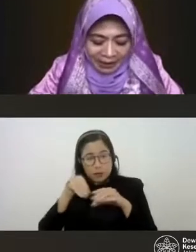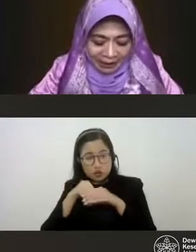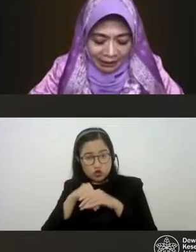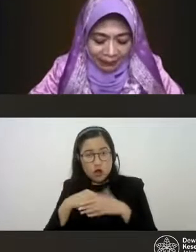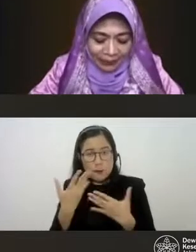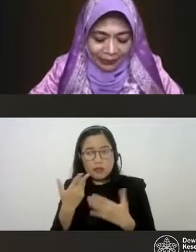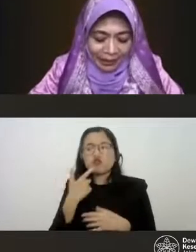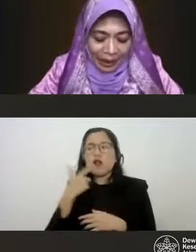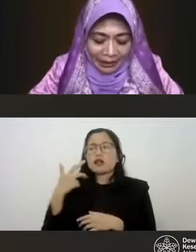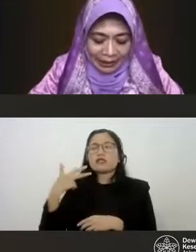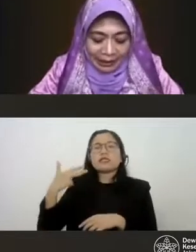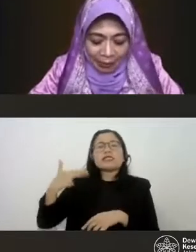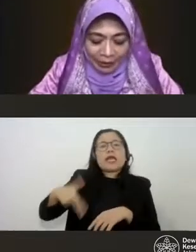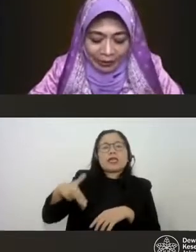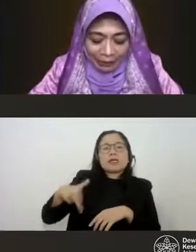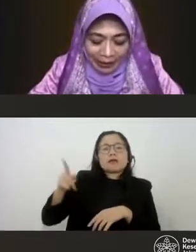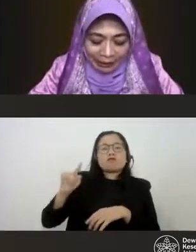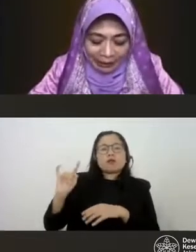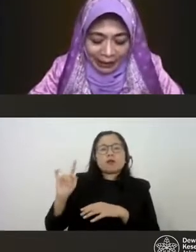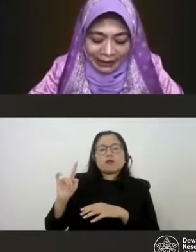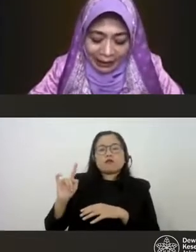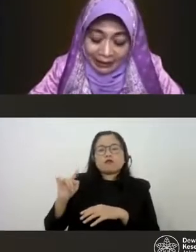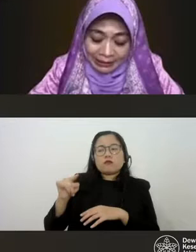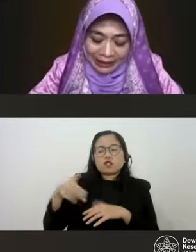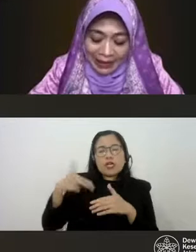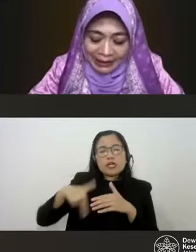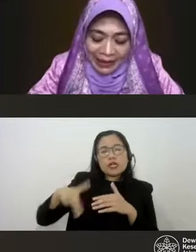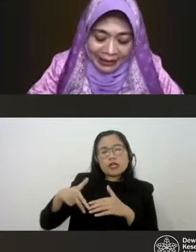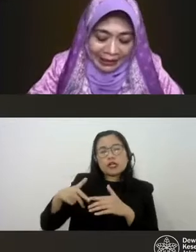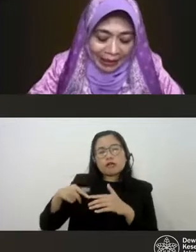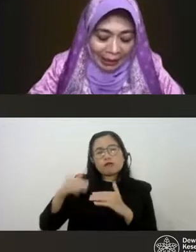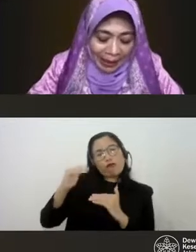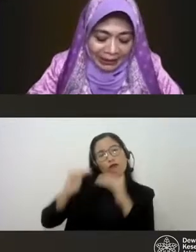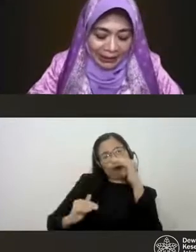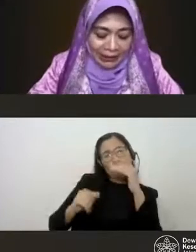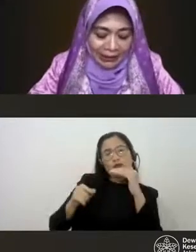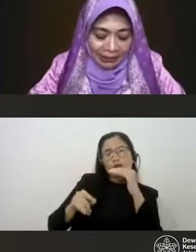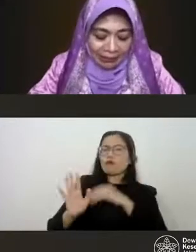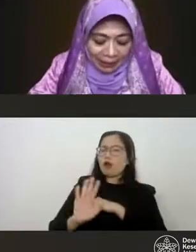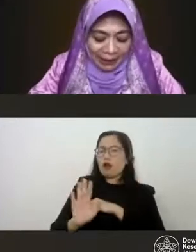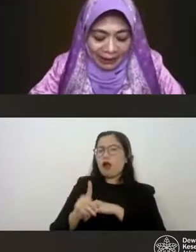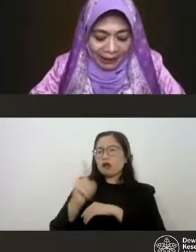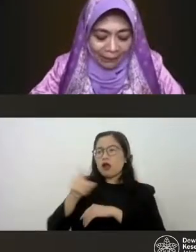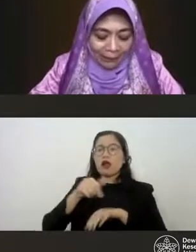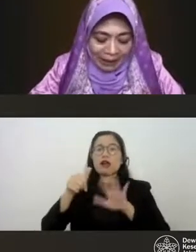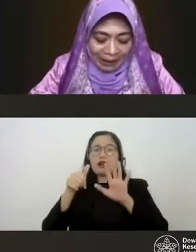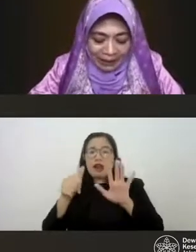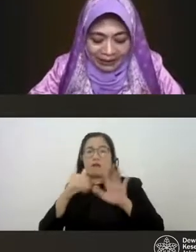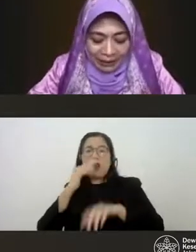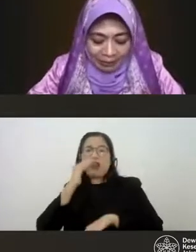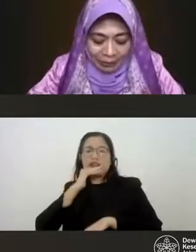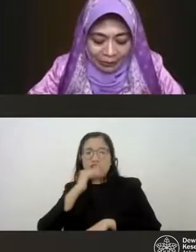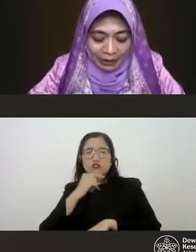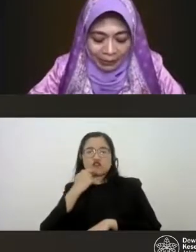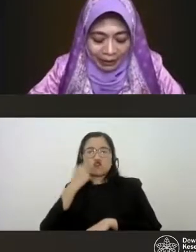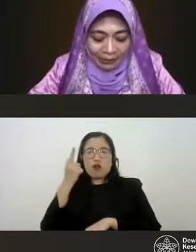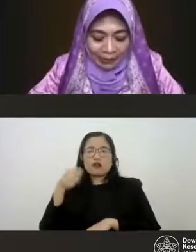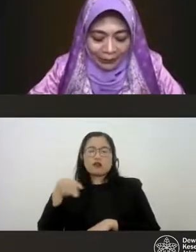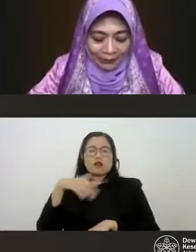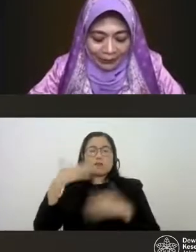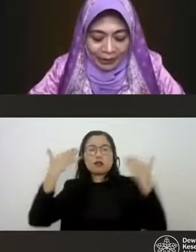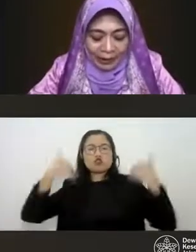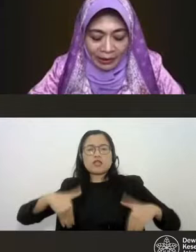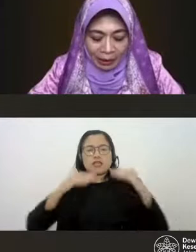pengistimewaan gender. Ajaran Tauhid yang berimplikasi, karena setidaknya ya ada 6 alasan penting ya, pentingnya kesetaraan manusia.